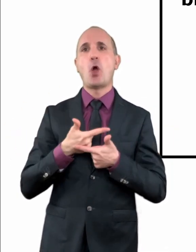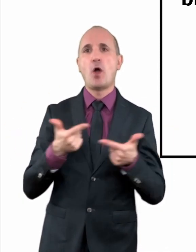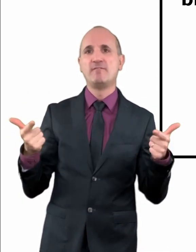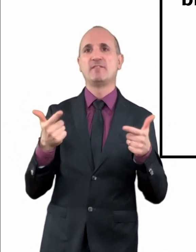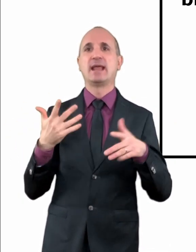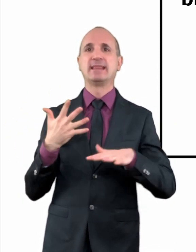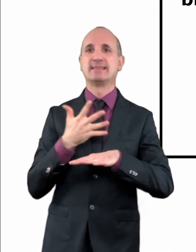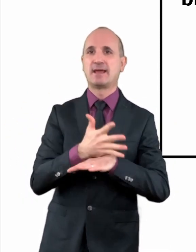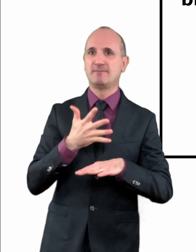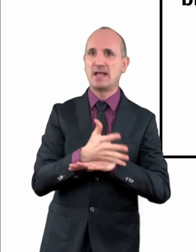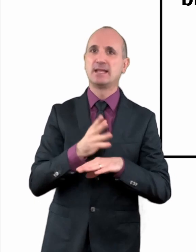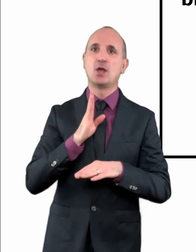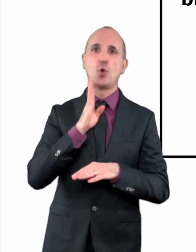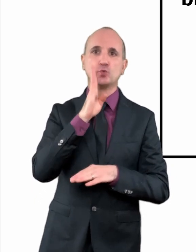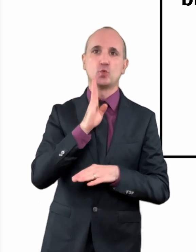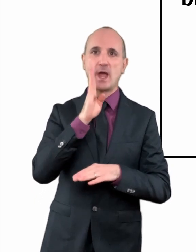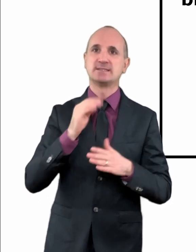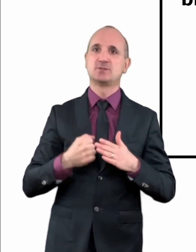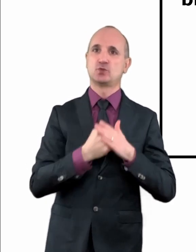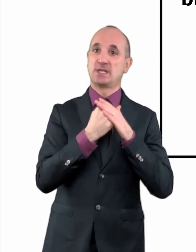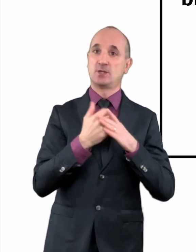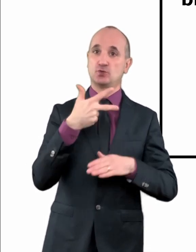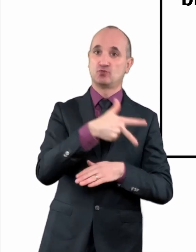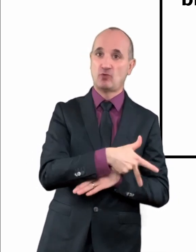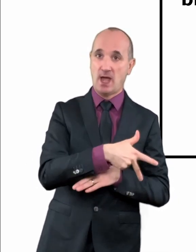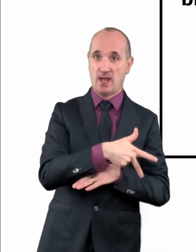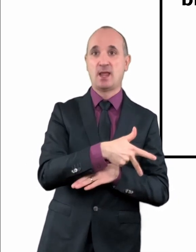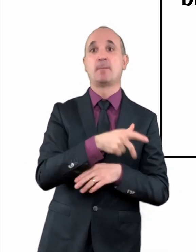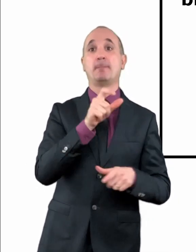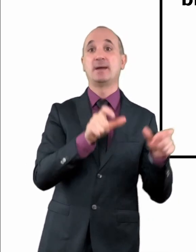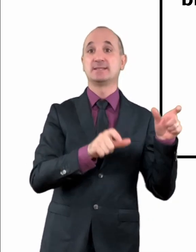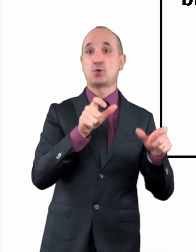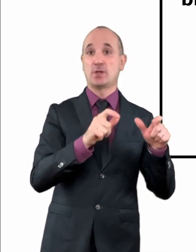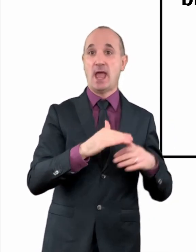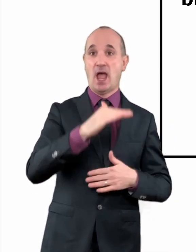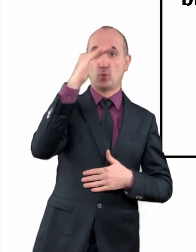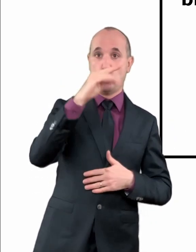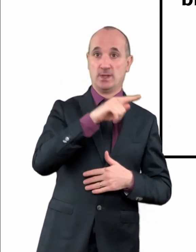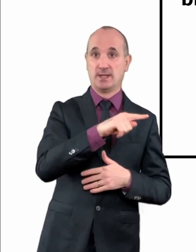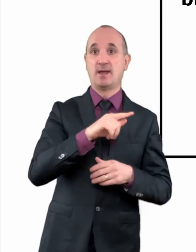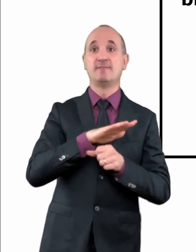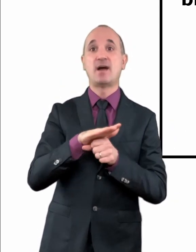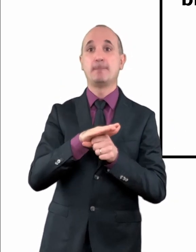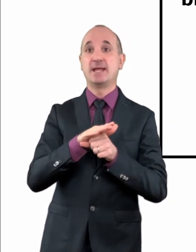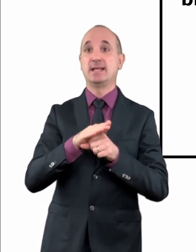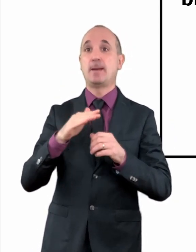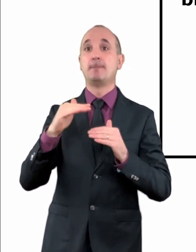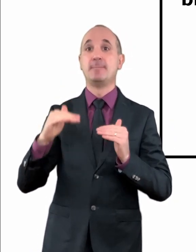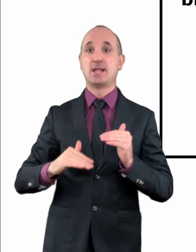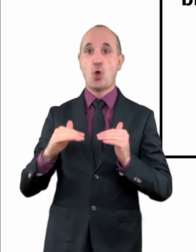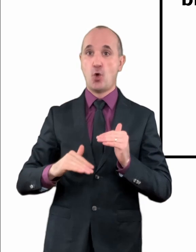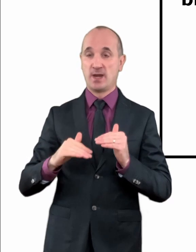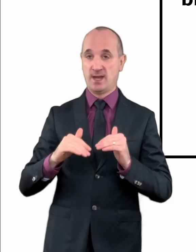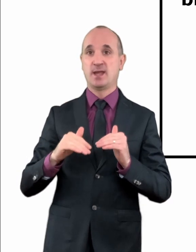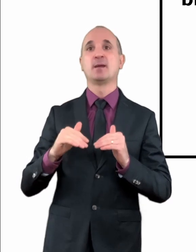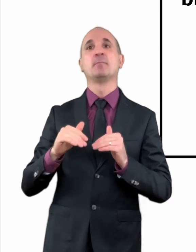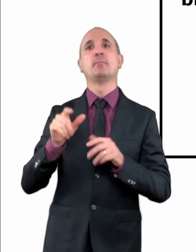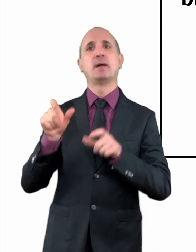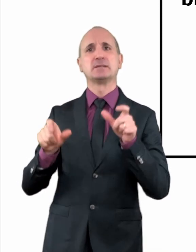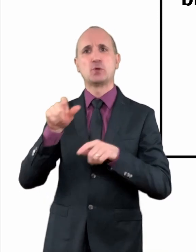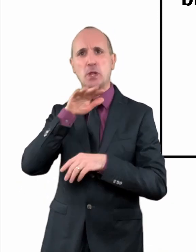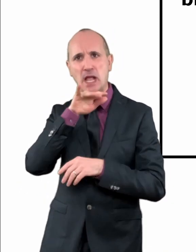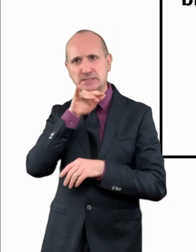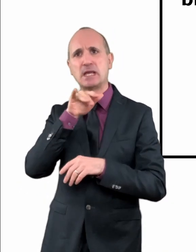e offro interventi di consulenza e sostegno sociale a persone adulte famiglie e minori persone